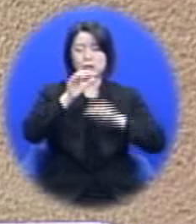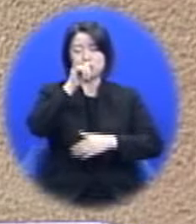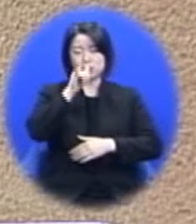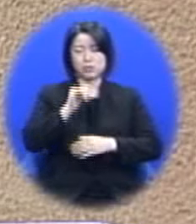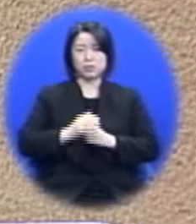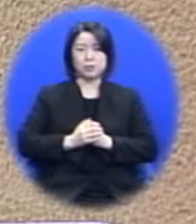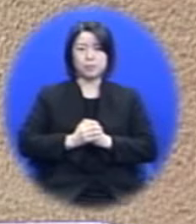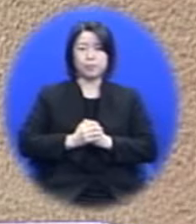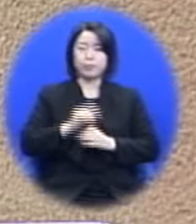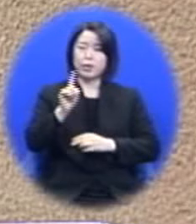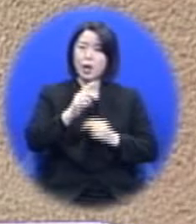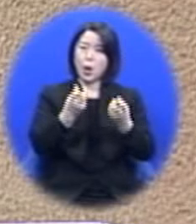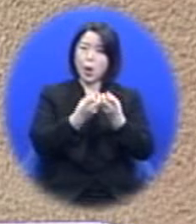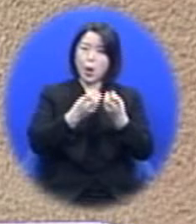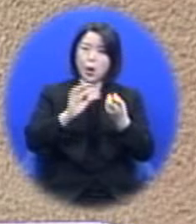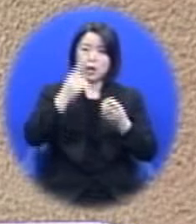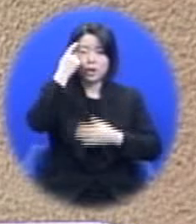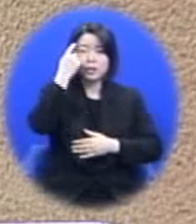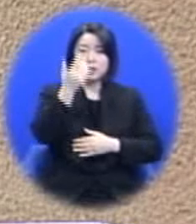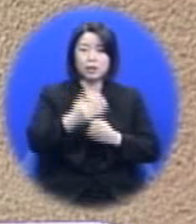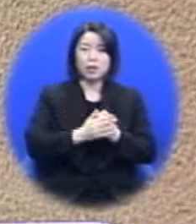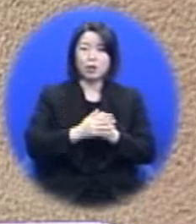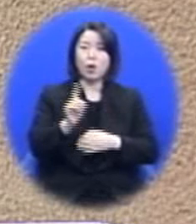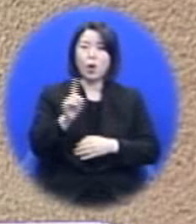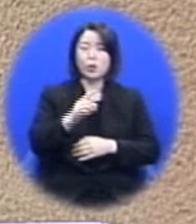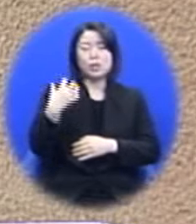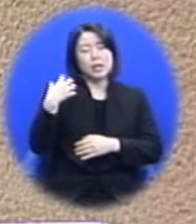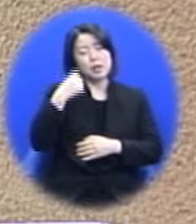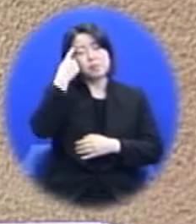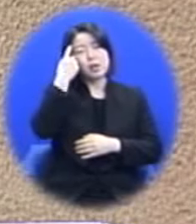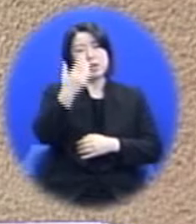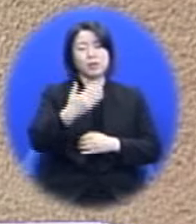어떻게 하지요? 도대체 이걸 어떻게 감당하지요?